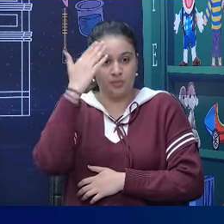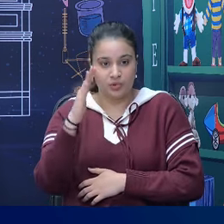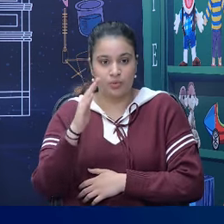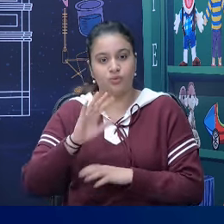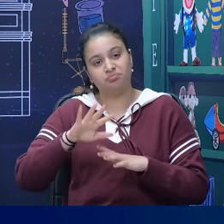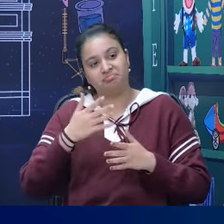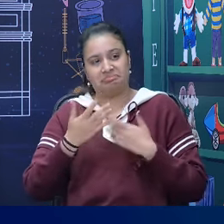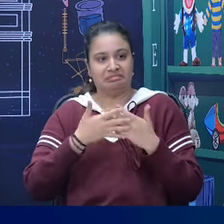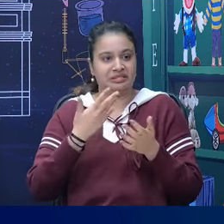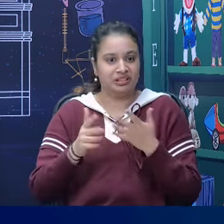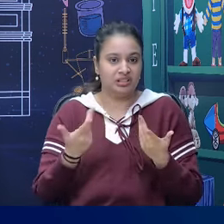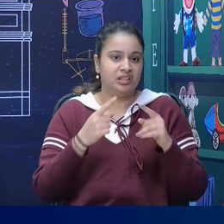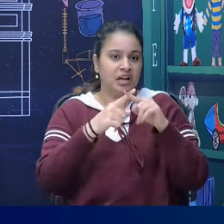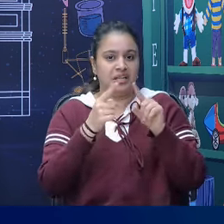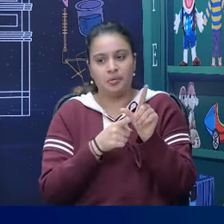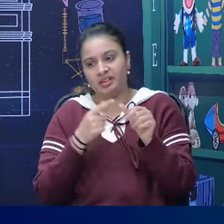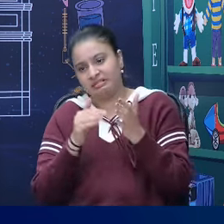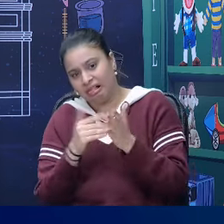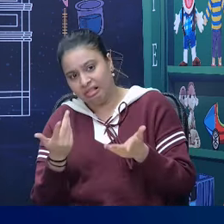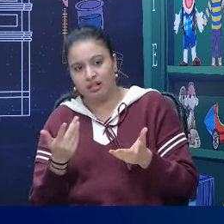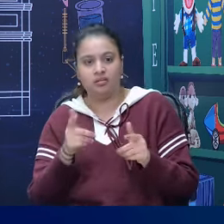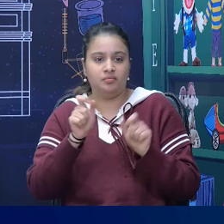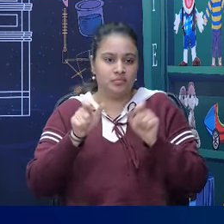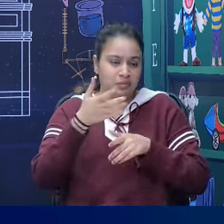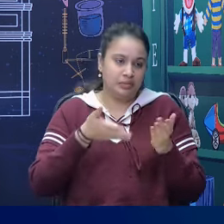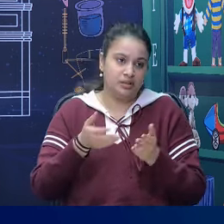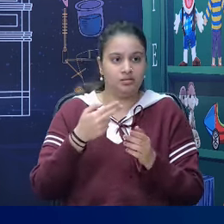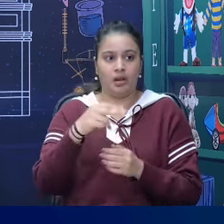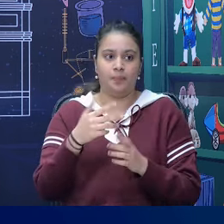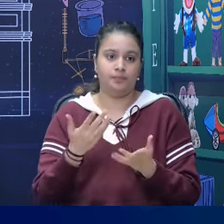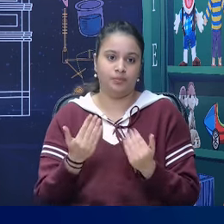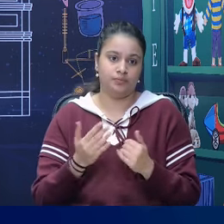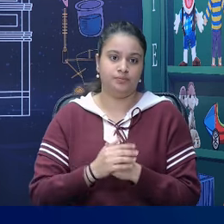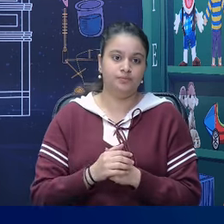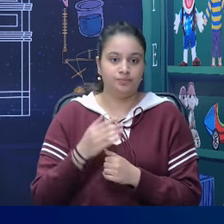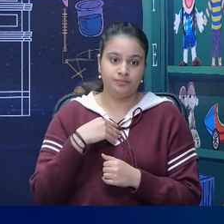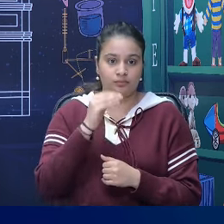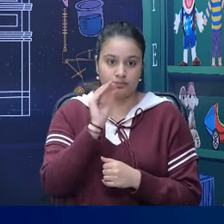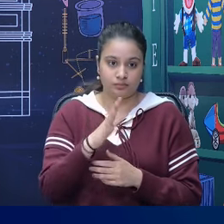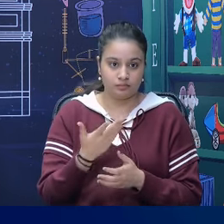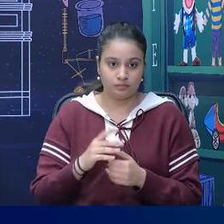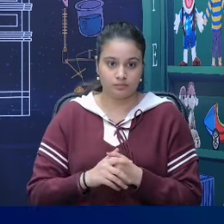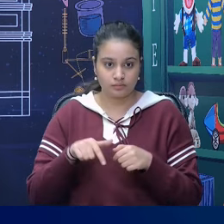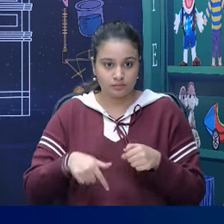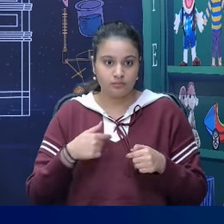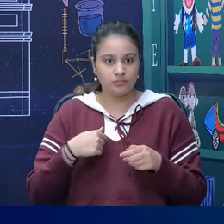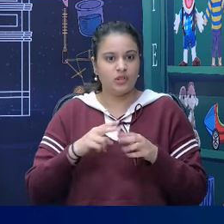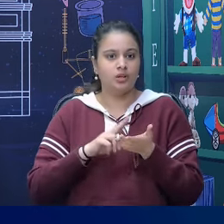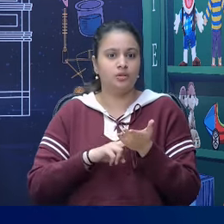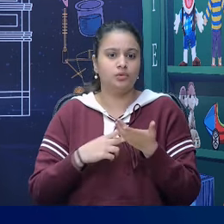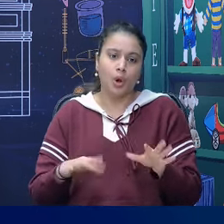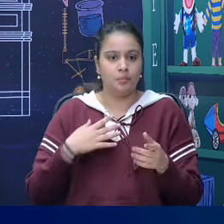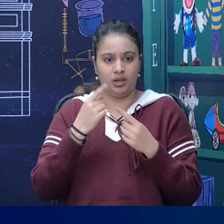नाम कहते एक्स वाई जड बंदा जी एक्स वाई जड इंसान ऐसे कह देते हैं ना सिम ये हमारी आम भाषा है बोलचाल